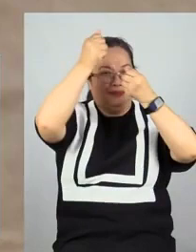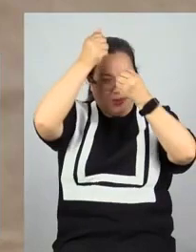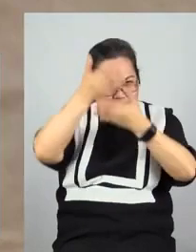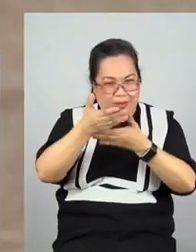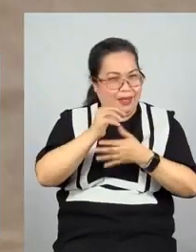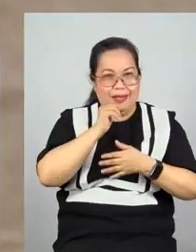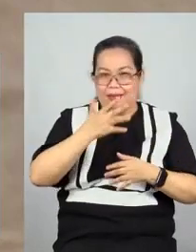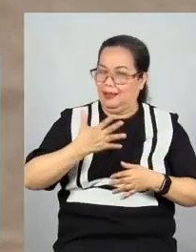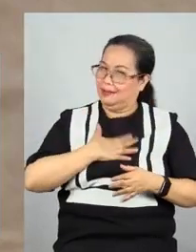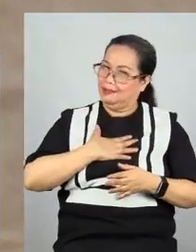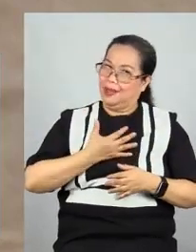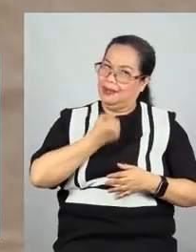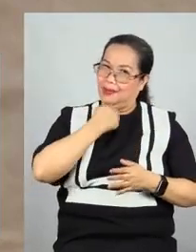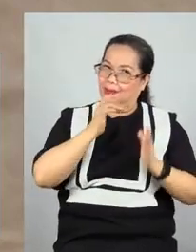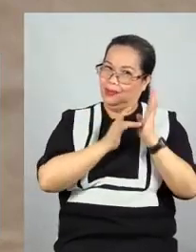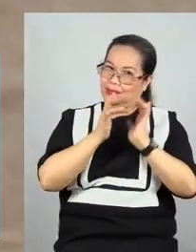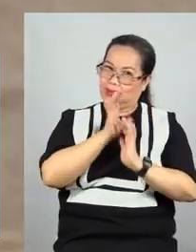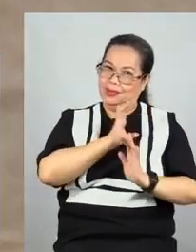kanya.